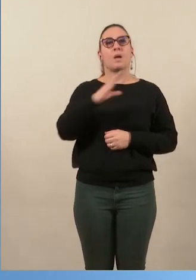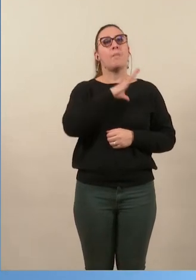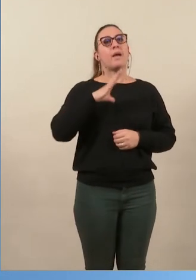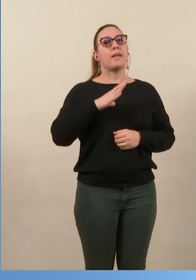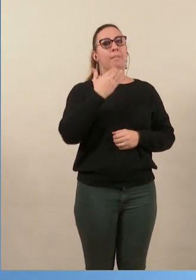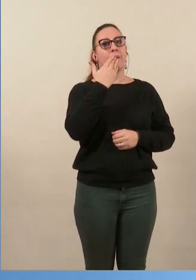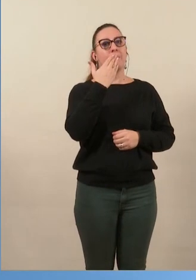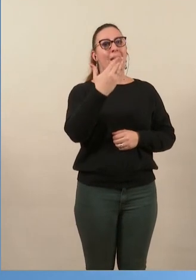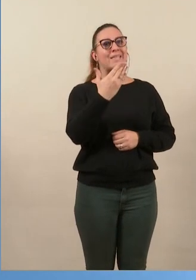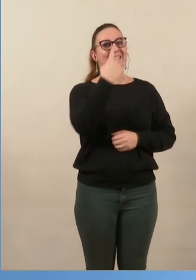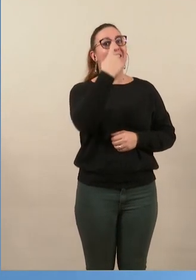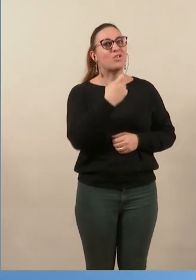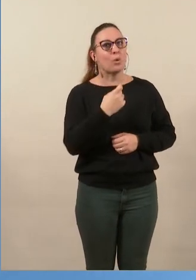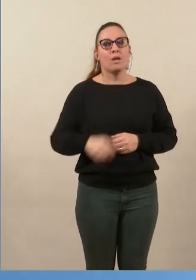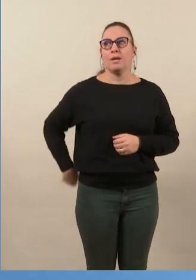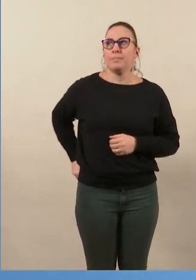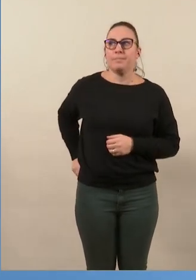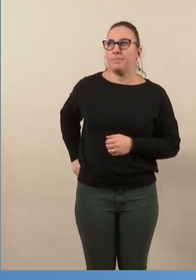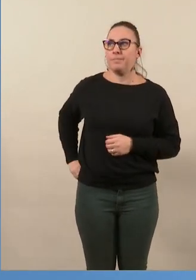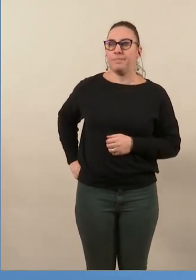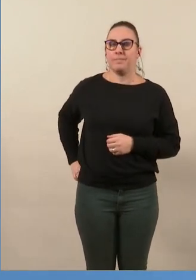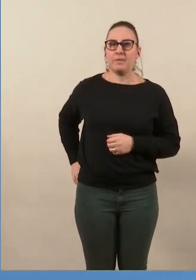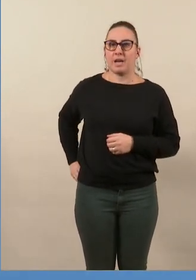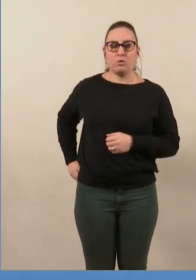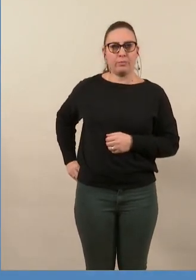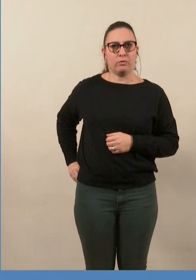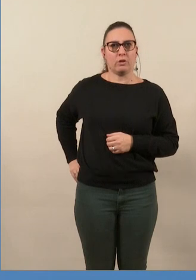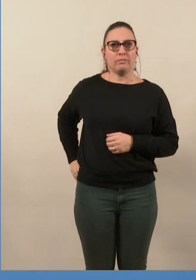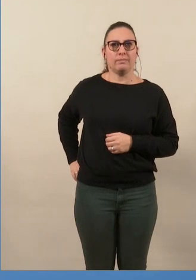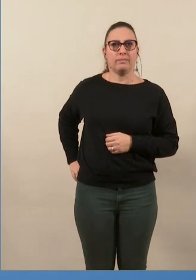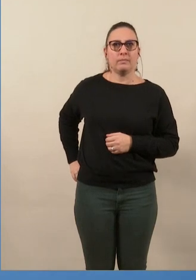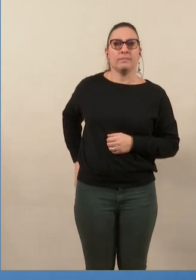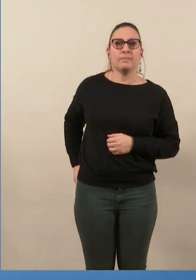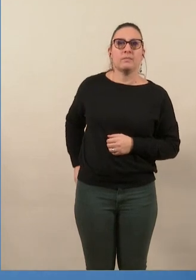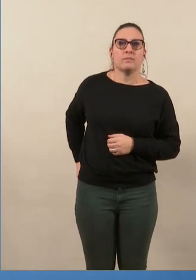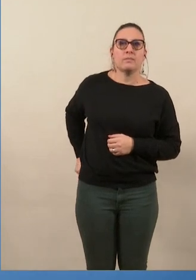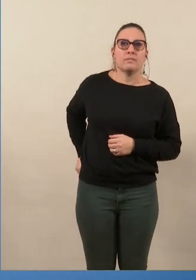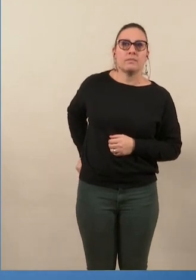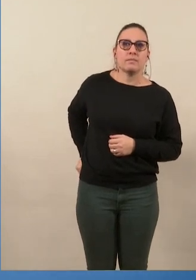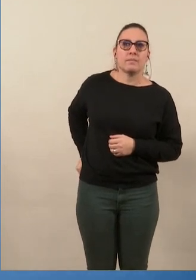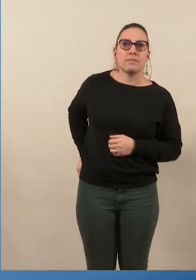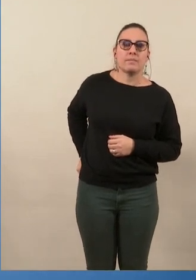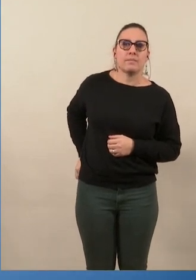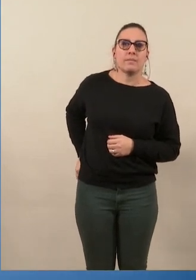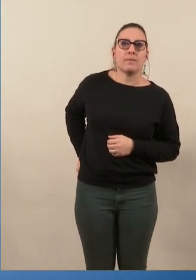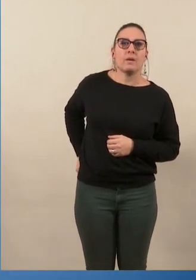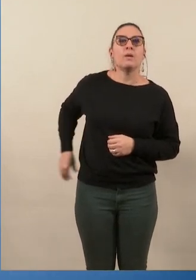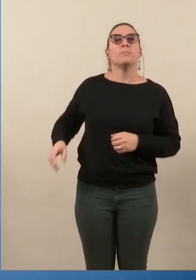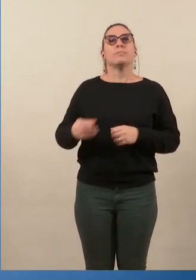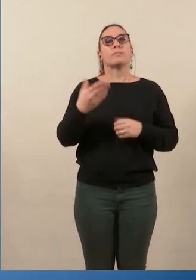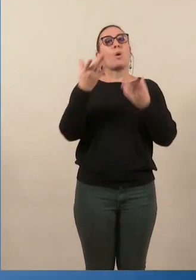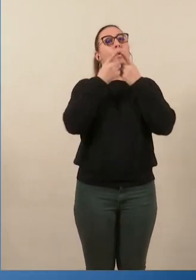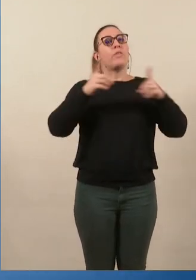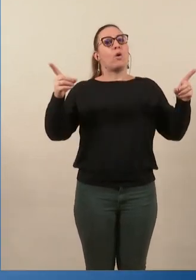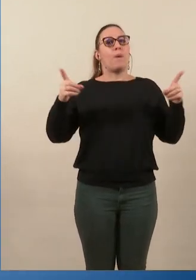question évidemment qui participe à faire vivre le débat qui alémente notre démocratie locale et et